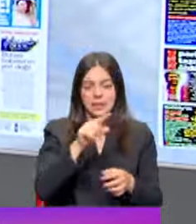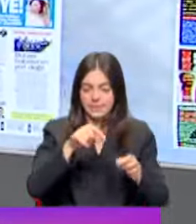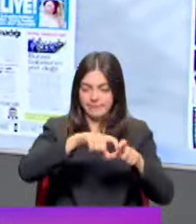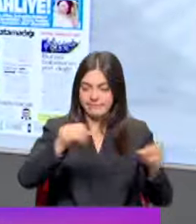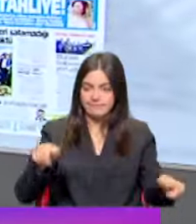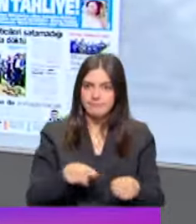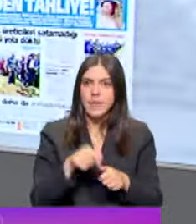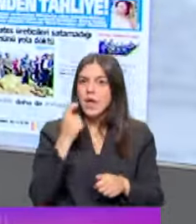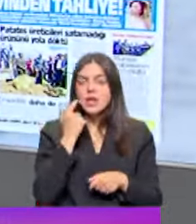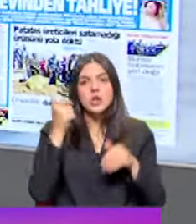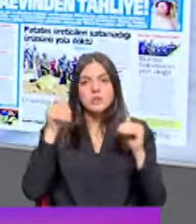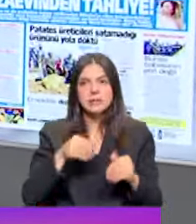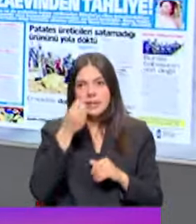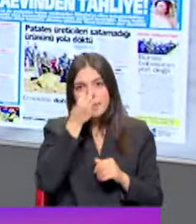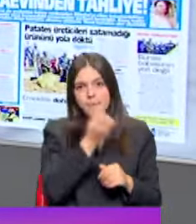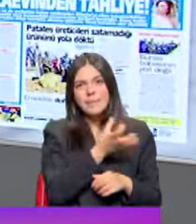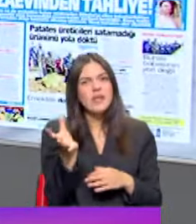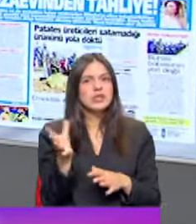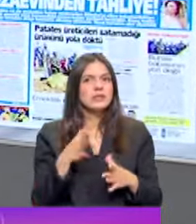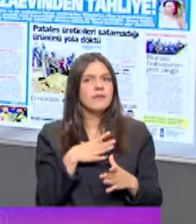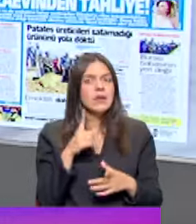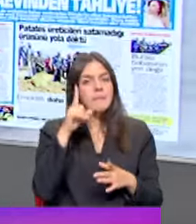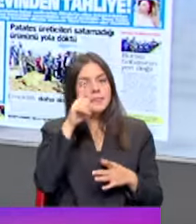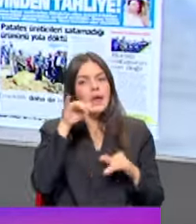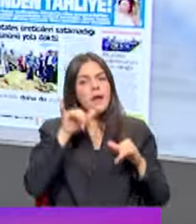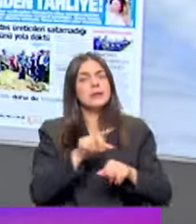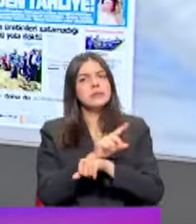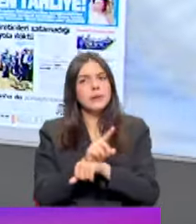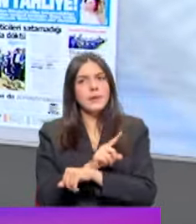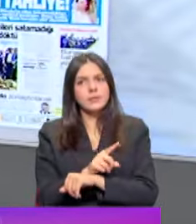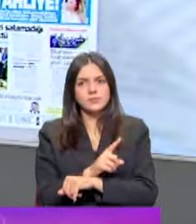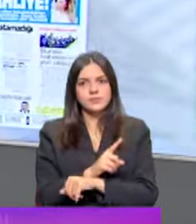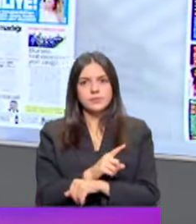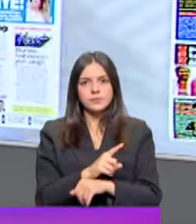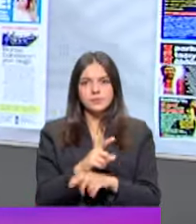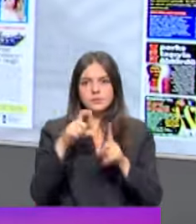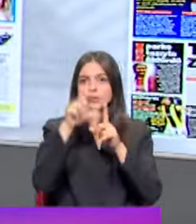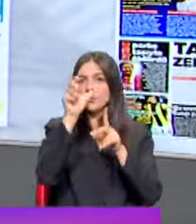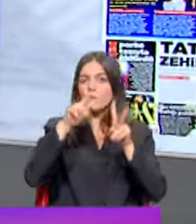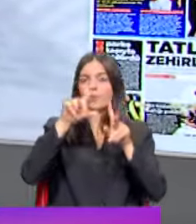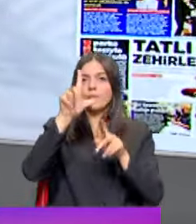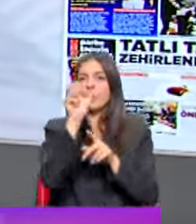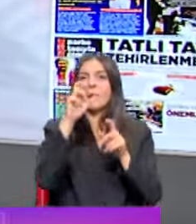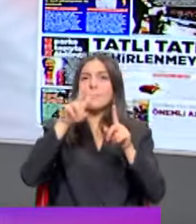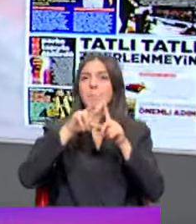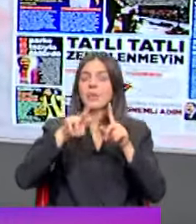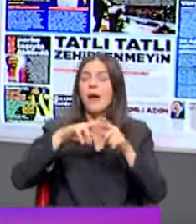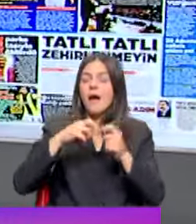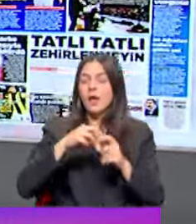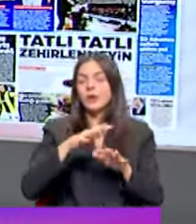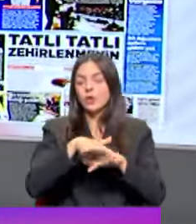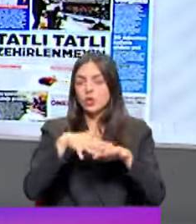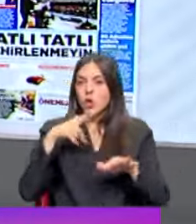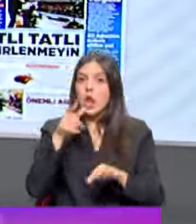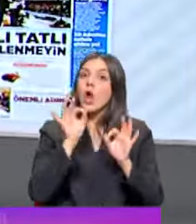şekilde Anıtkabir'in bahçesindeydi. Bir de aynı zamanda Dumlupınar'daki tören çok önemliydi. Ana muhalefet